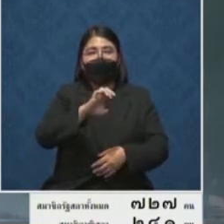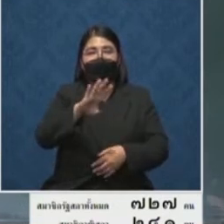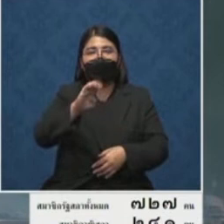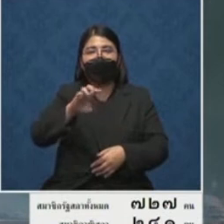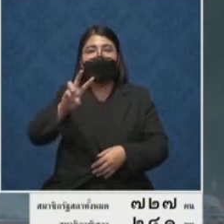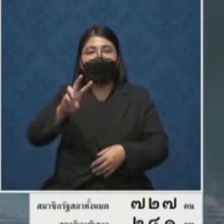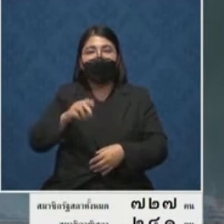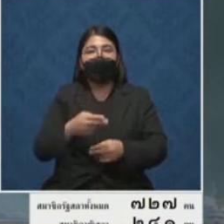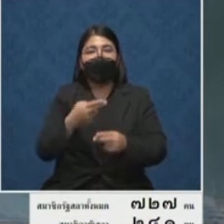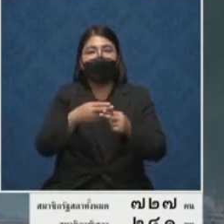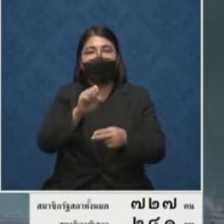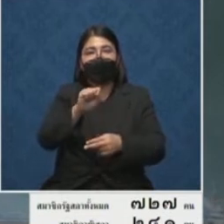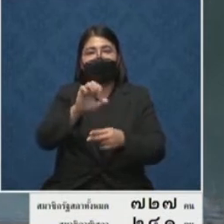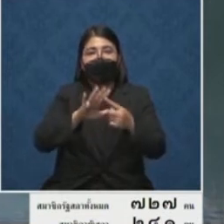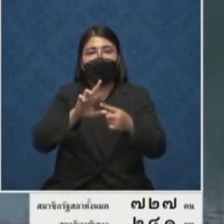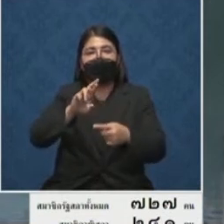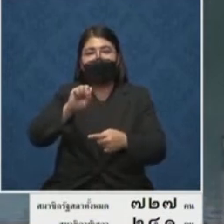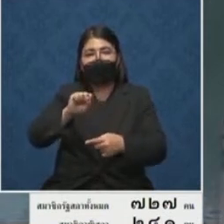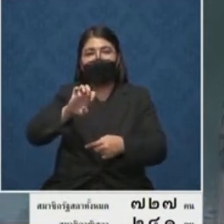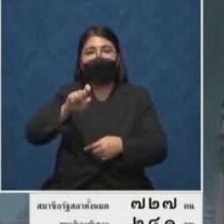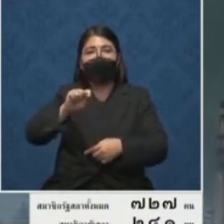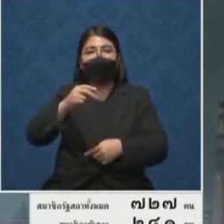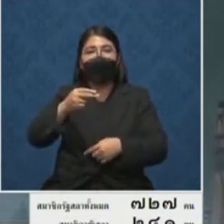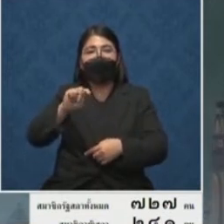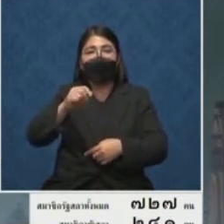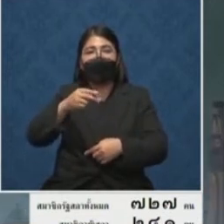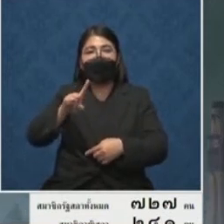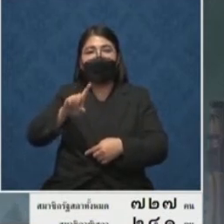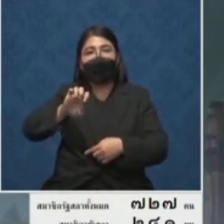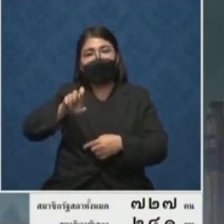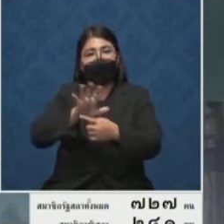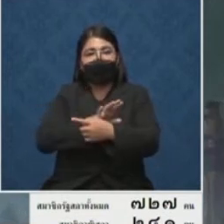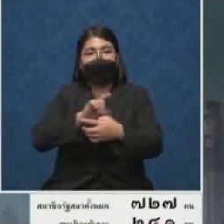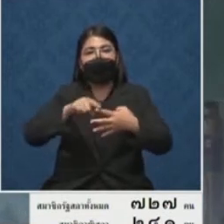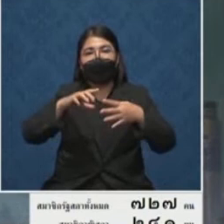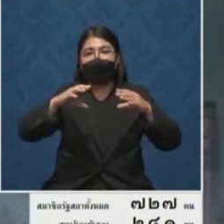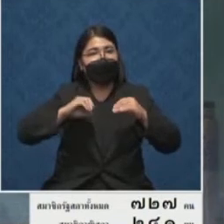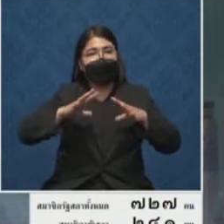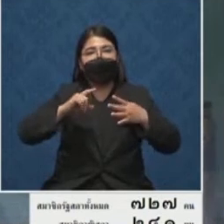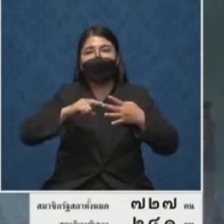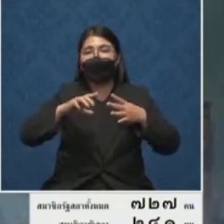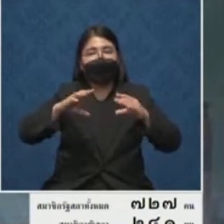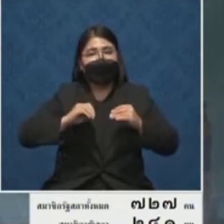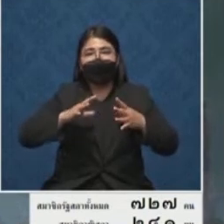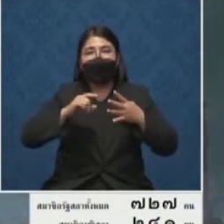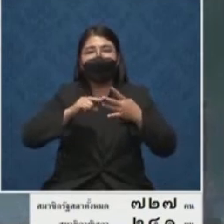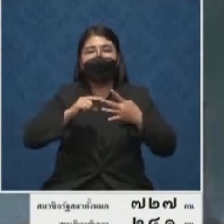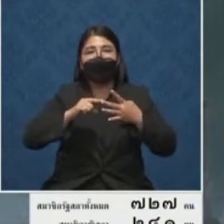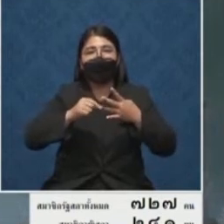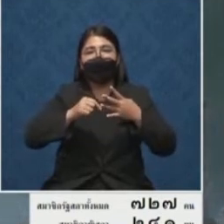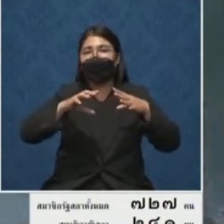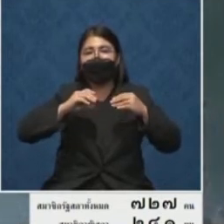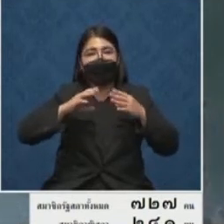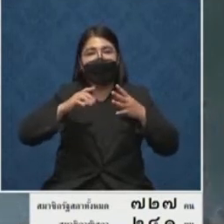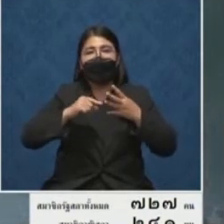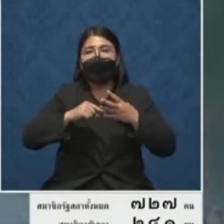646นายสุรสิทธิ์นิธิวุฒิวรลักษณ ์1ไม่รับหลักการ2ไม่รับหลัก